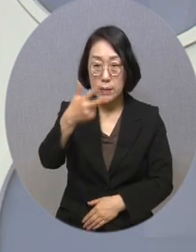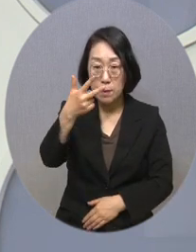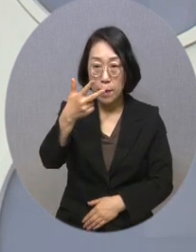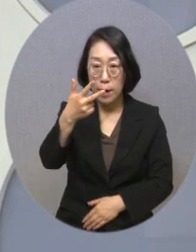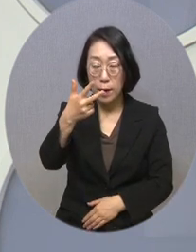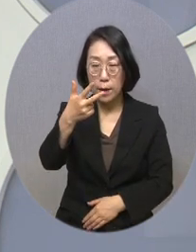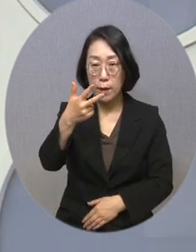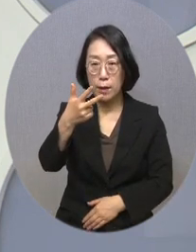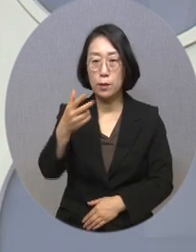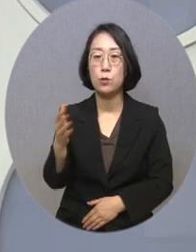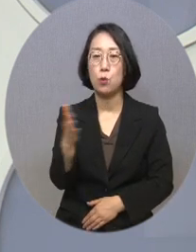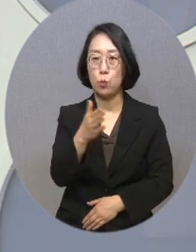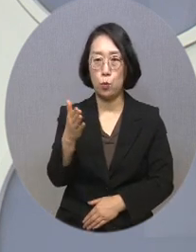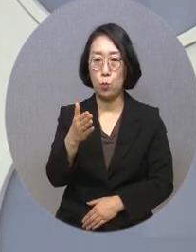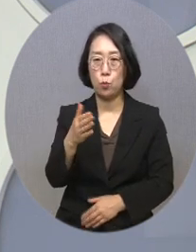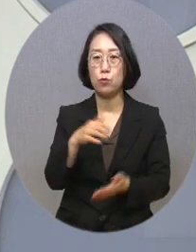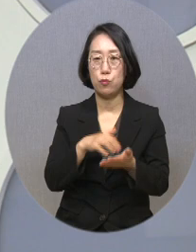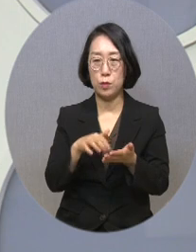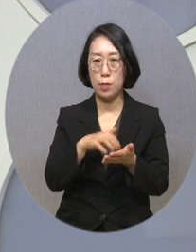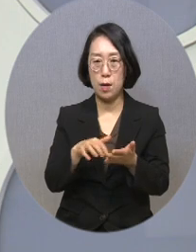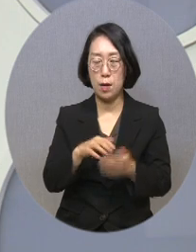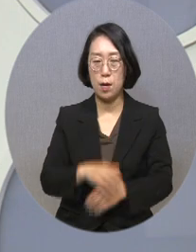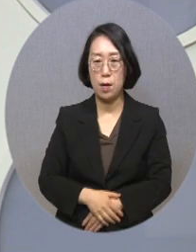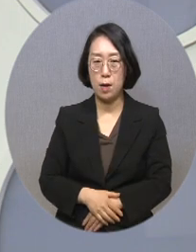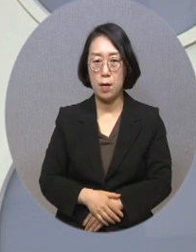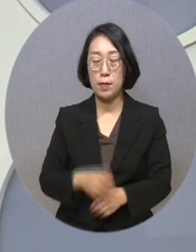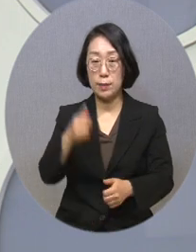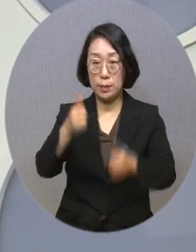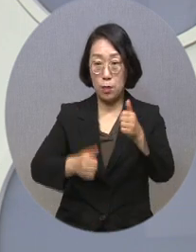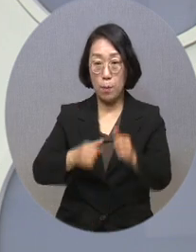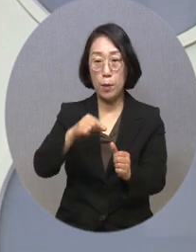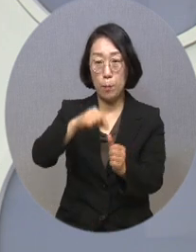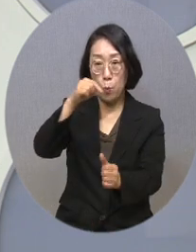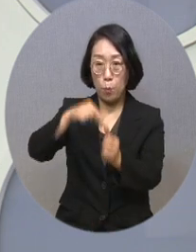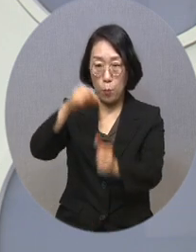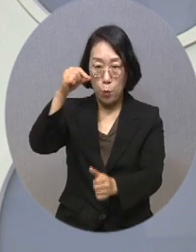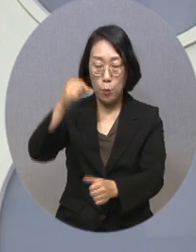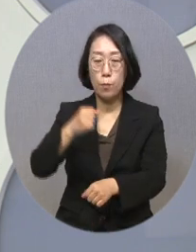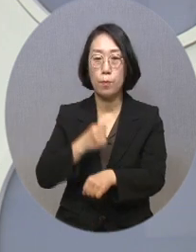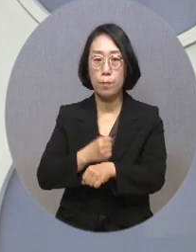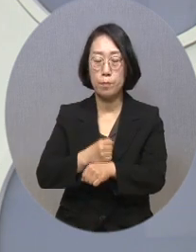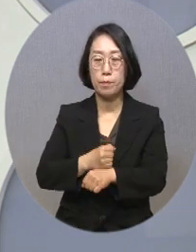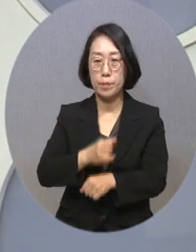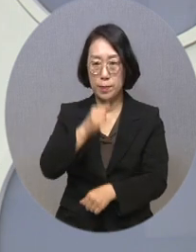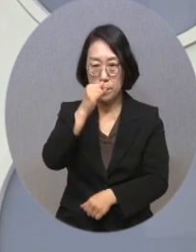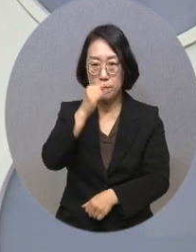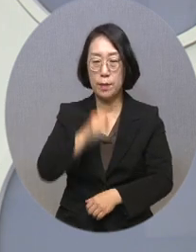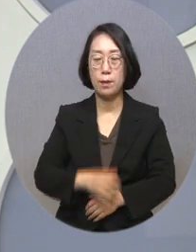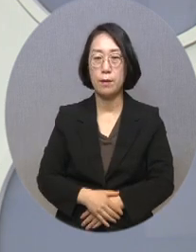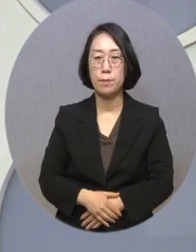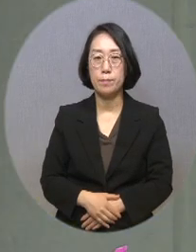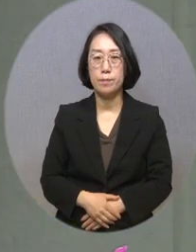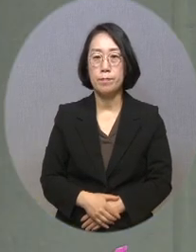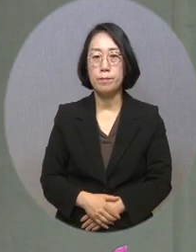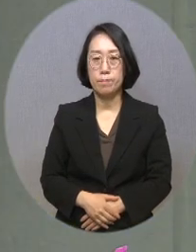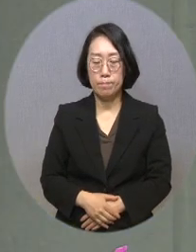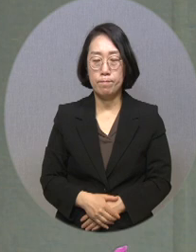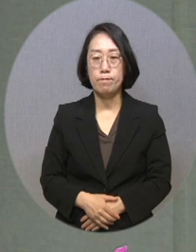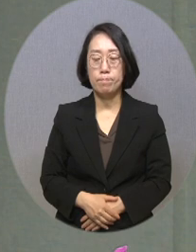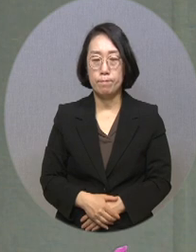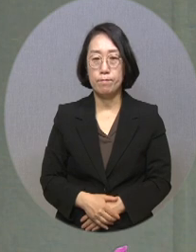정도 이렇게 세무사 시험을 봐서 이 세무사들을 이렇게 선발하고 있습니다.